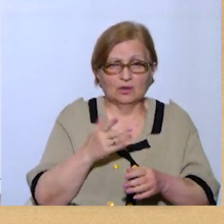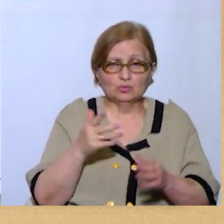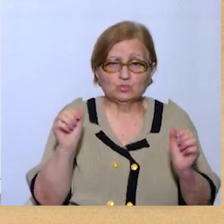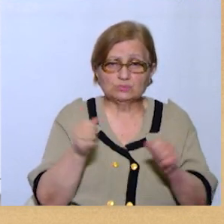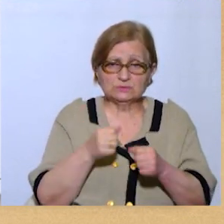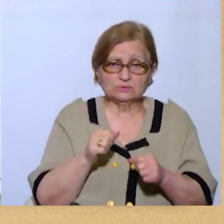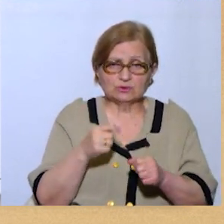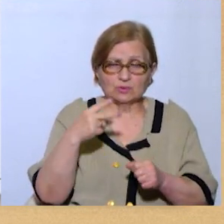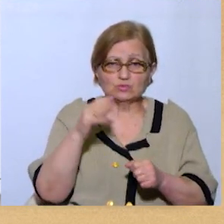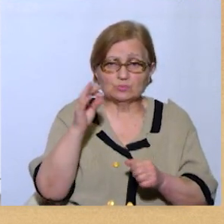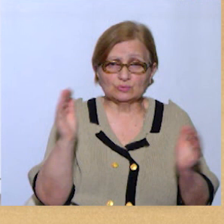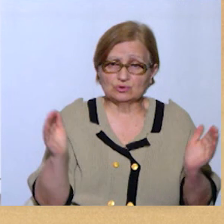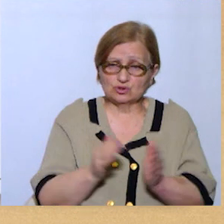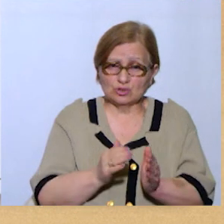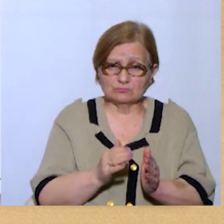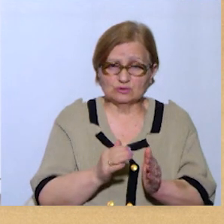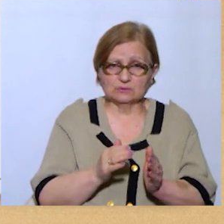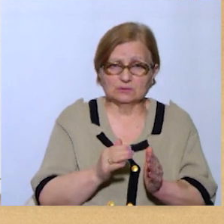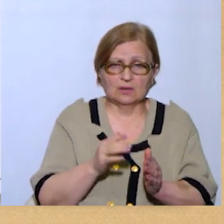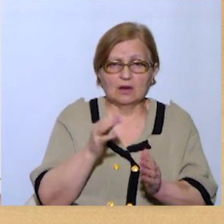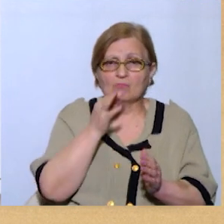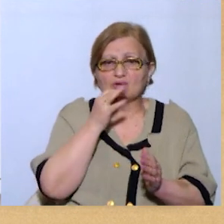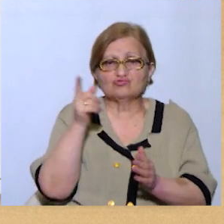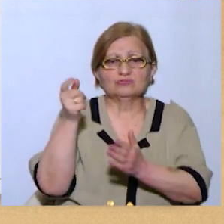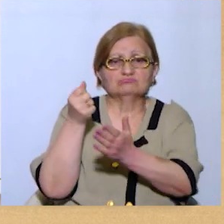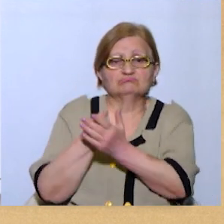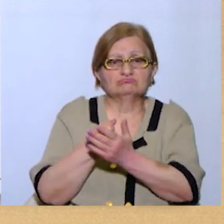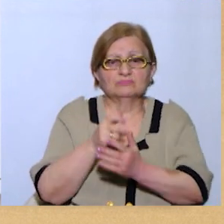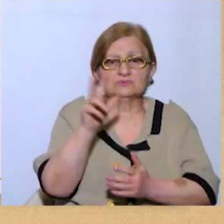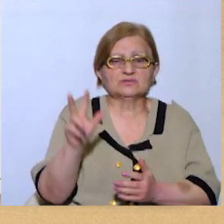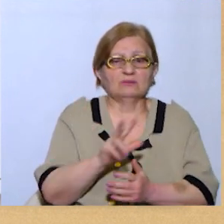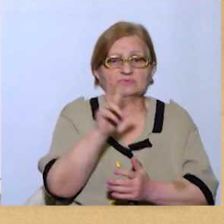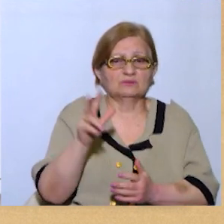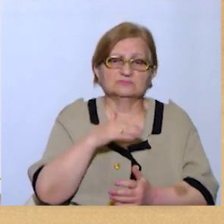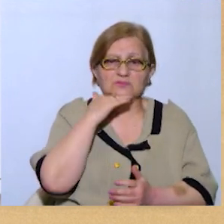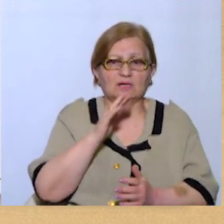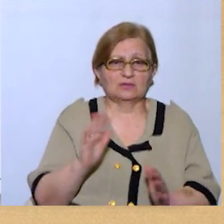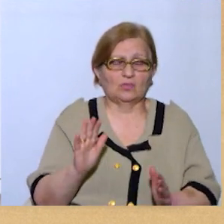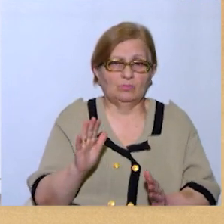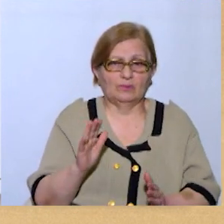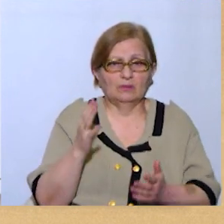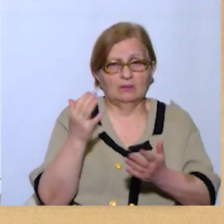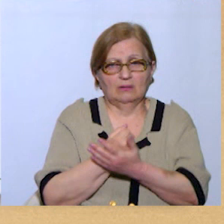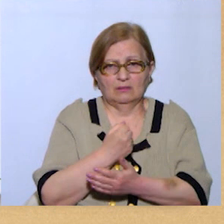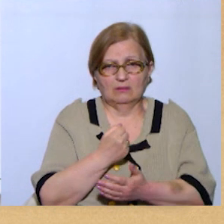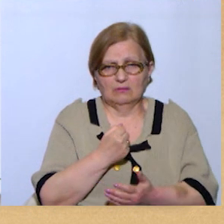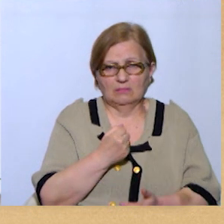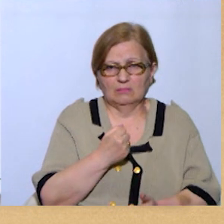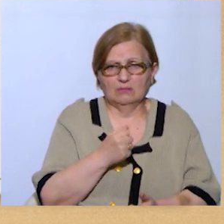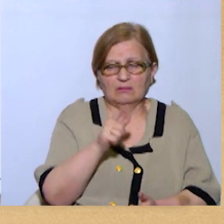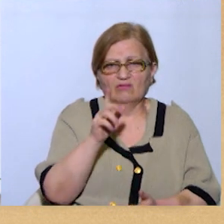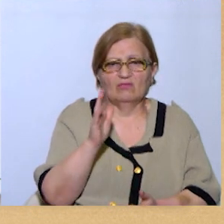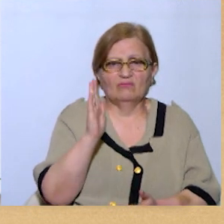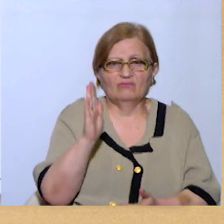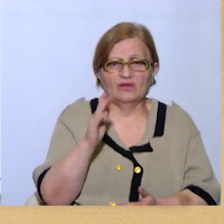სიჩქარეს 20%-ით შეამცირებს, მაშინ B პუნქტამდე მისასვლელად 3 საათიც კი არ ეყოფა. იპოვეთ ვესიჩქარის